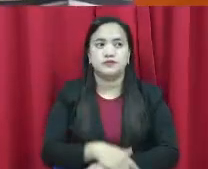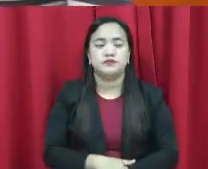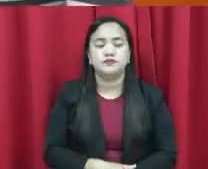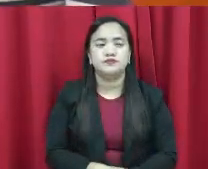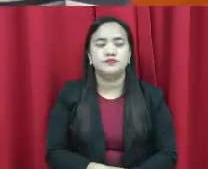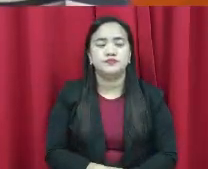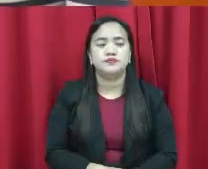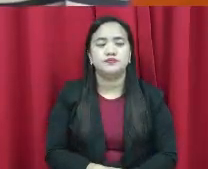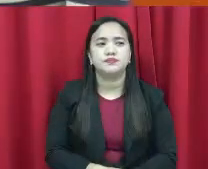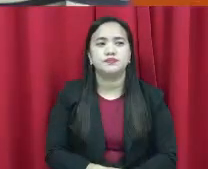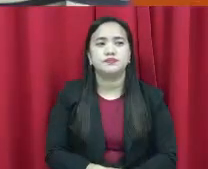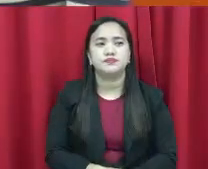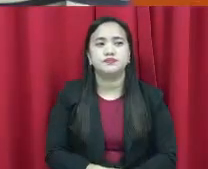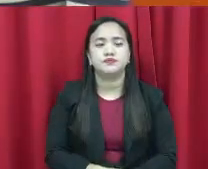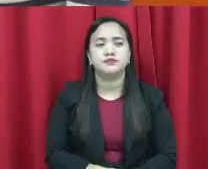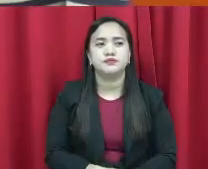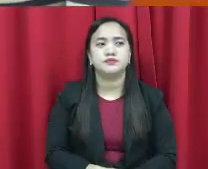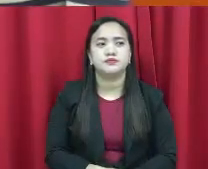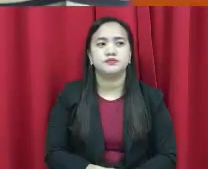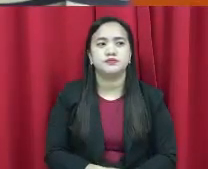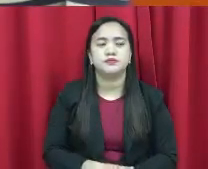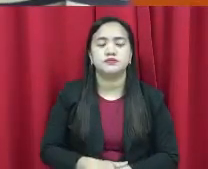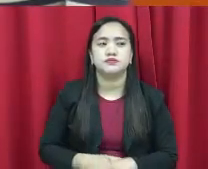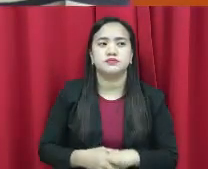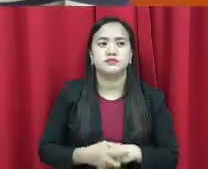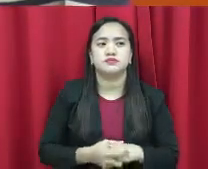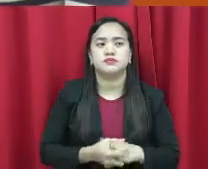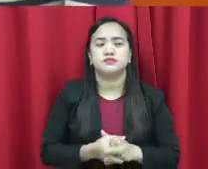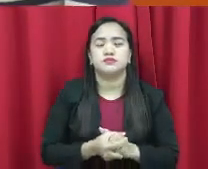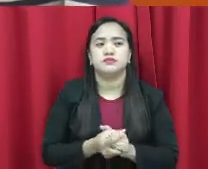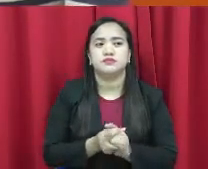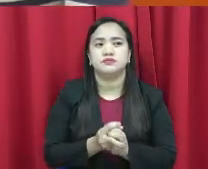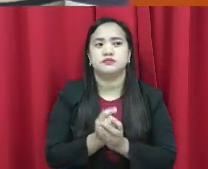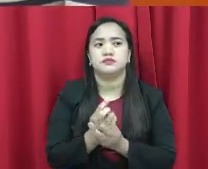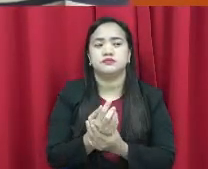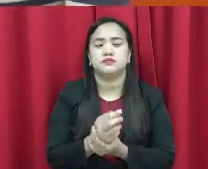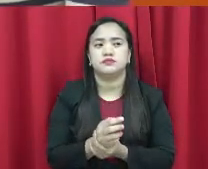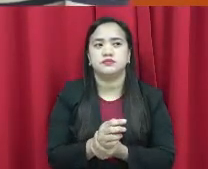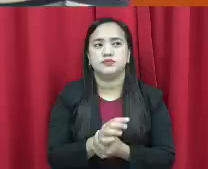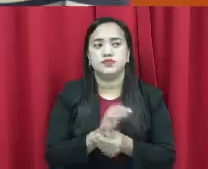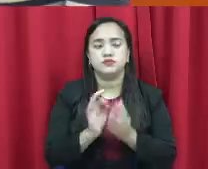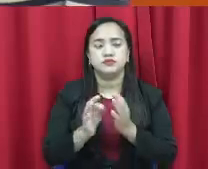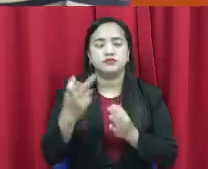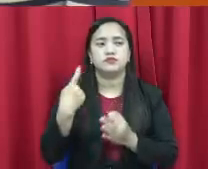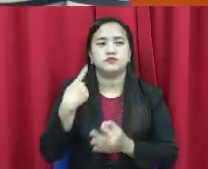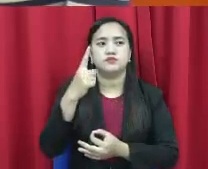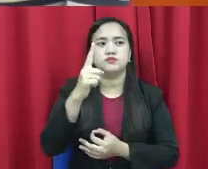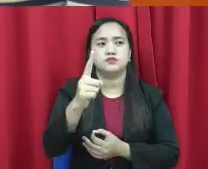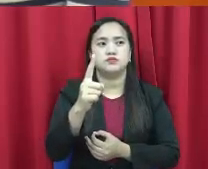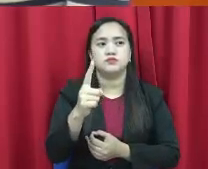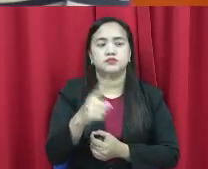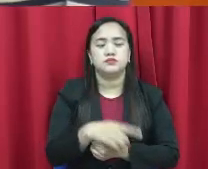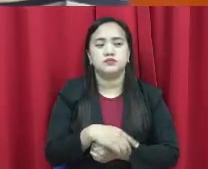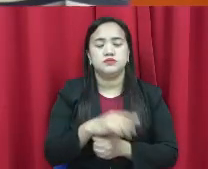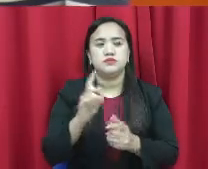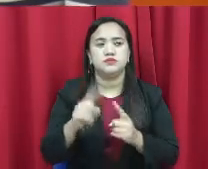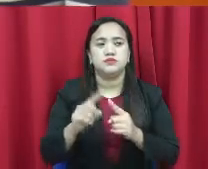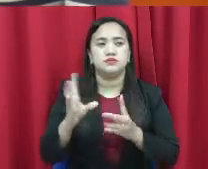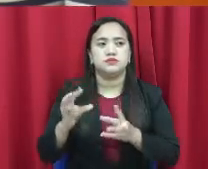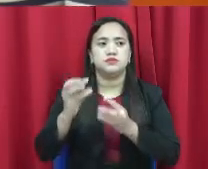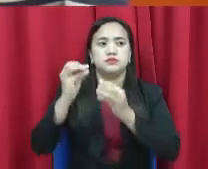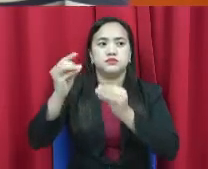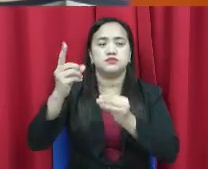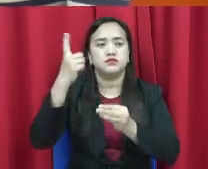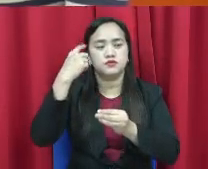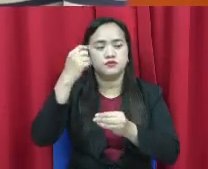Pastor na nabuo niya itong father's Retreat nung may isang tatay na lumapit sa kanya for